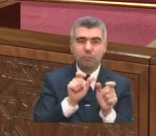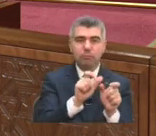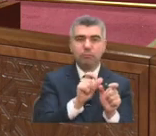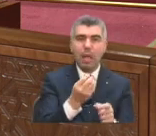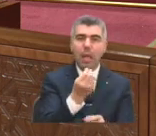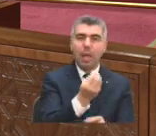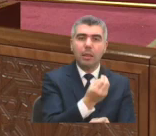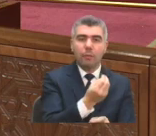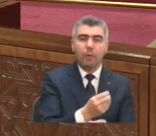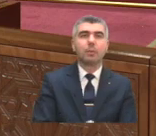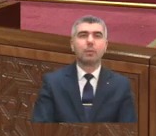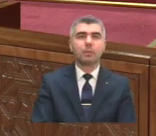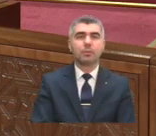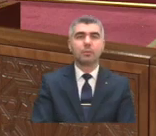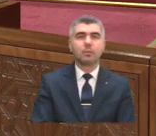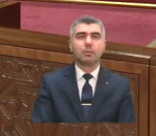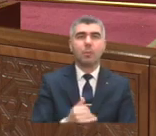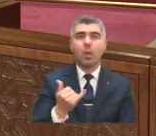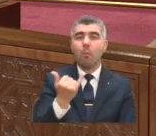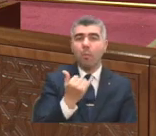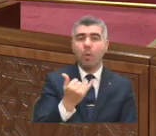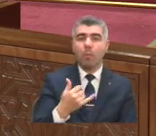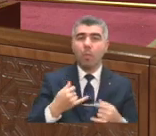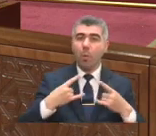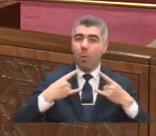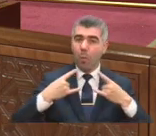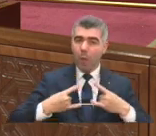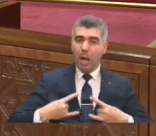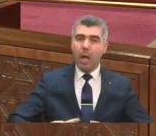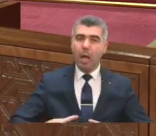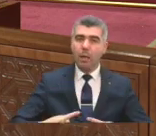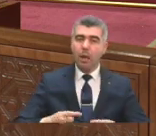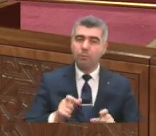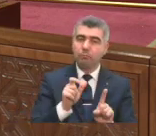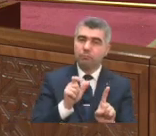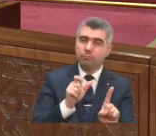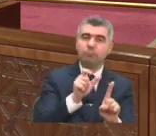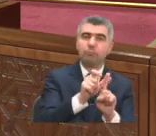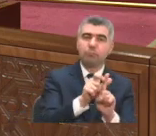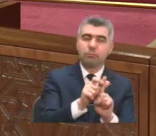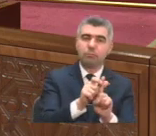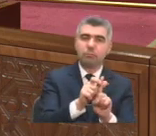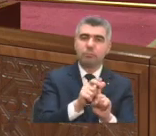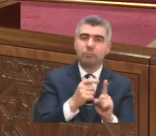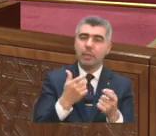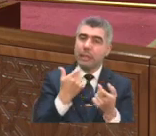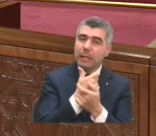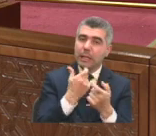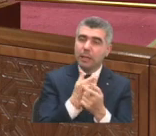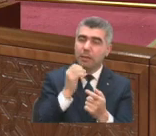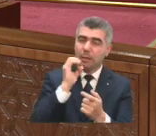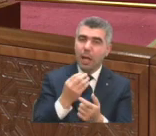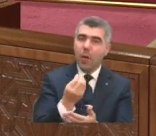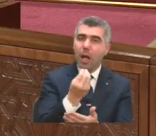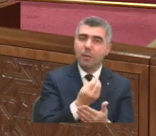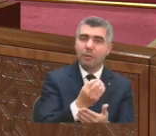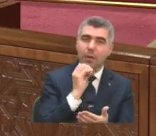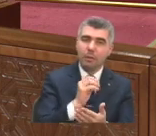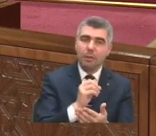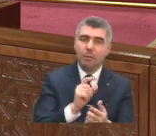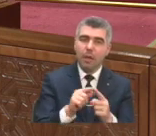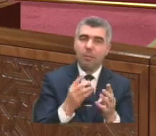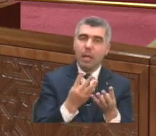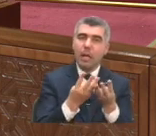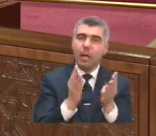اللي كيرتكز على الوقايه والحمايه والتنميه والترفيه، والذي سيتم تقديمه قريبا امام اللجنه